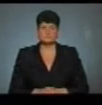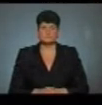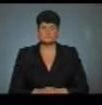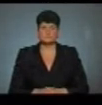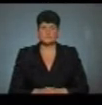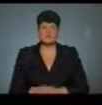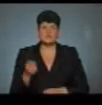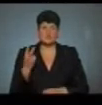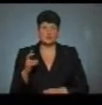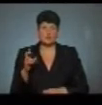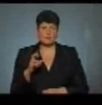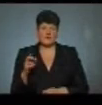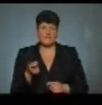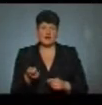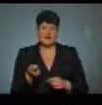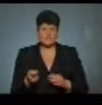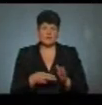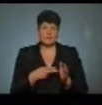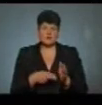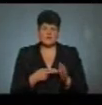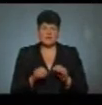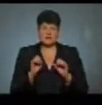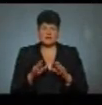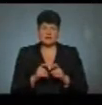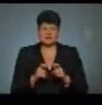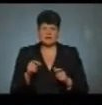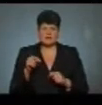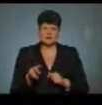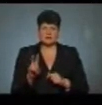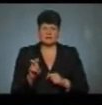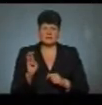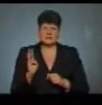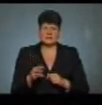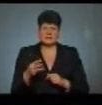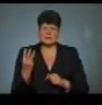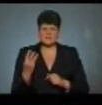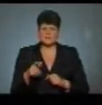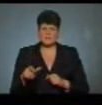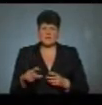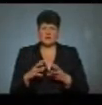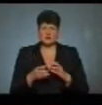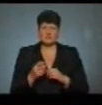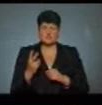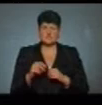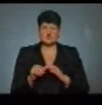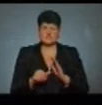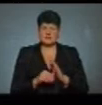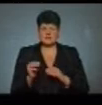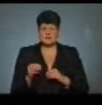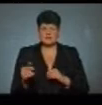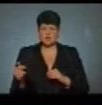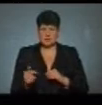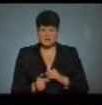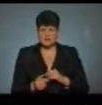З 12 березня у касах залізничного вокзалу здали квитки 1233 особи на суму більше 216 тисяч